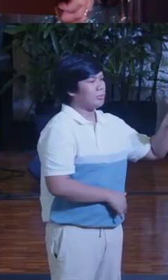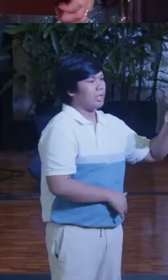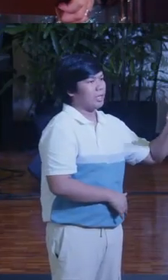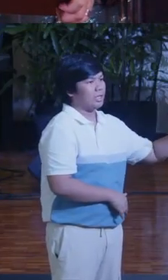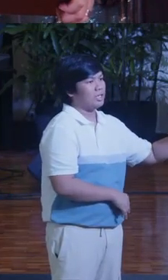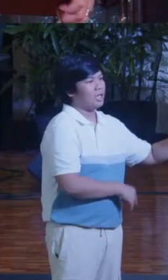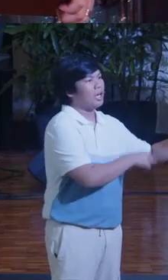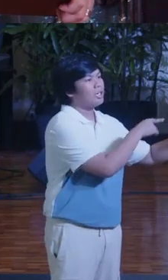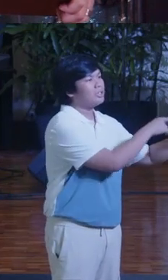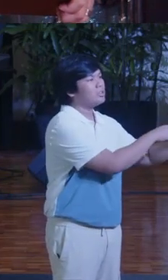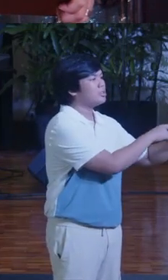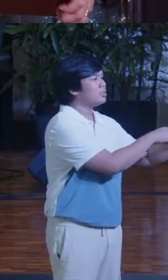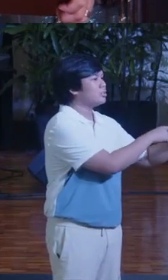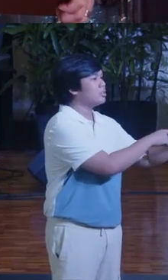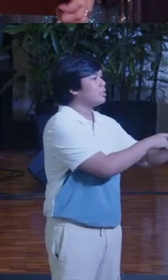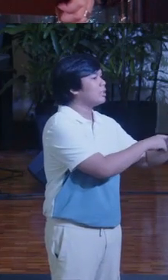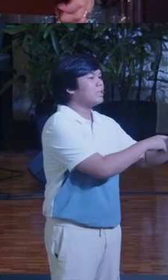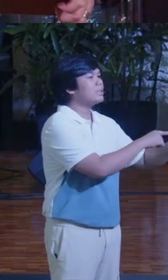3-6,